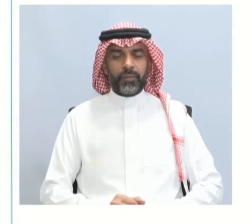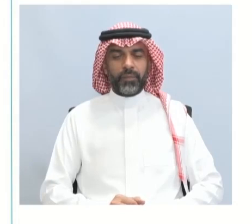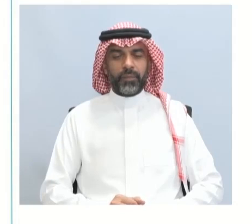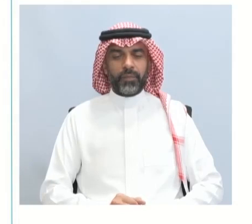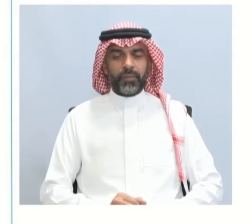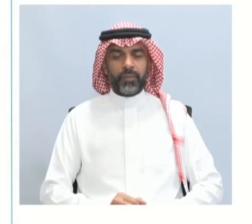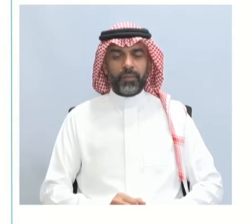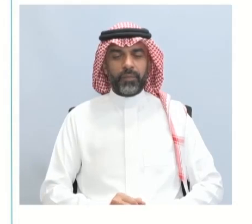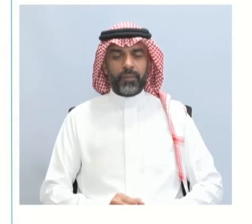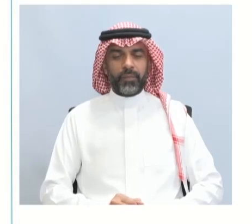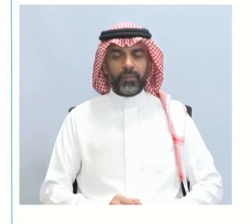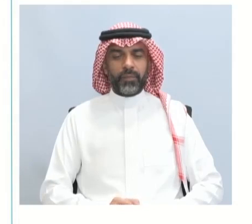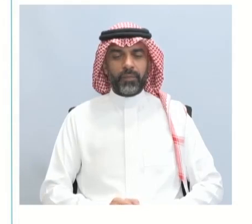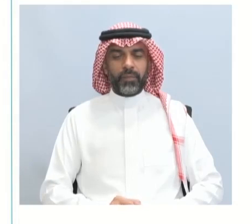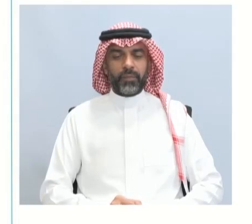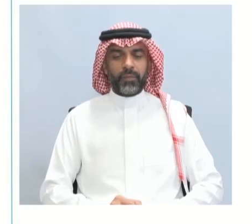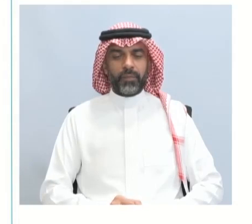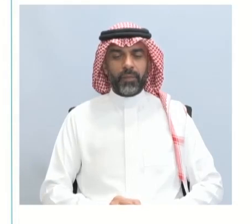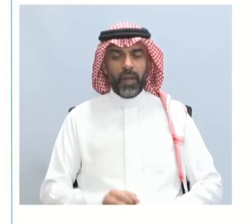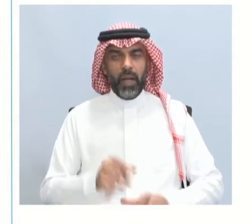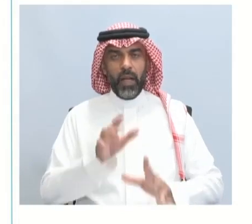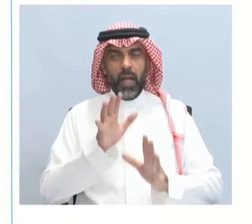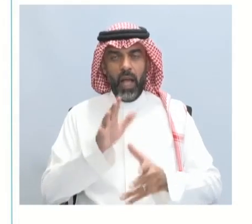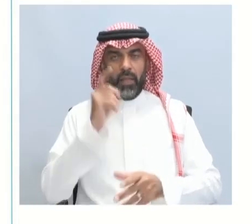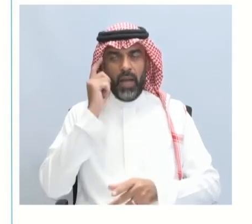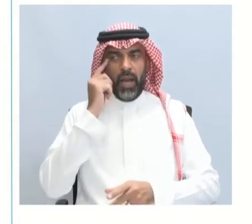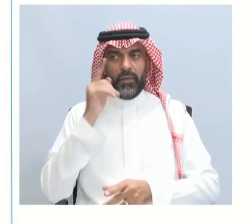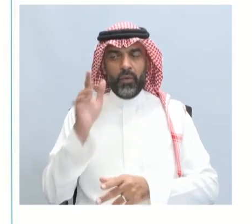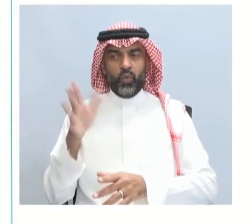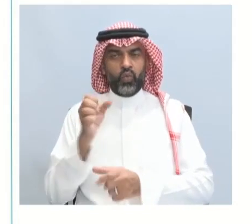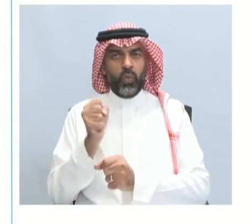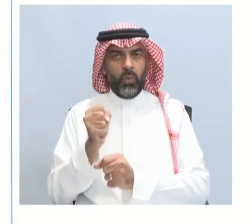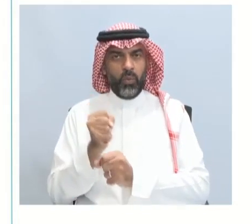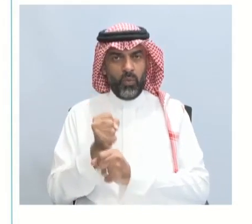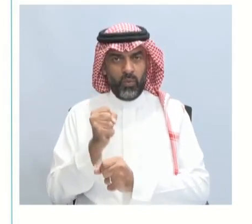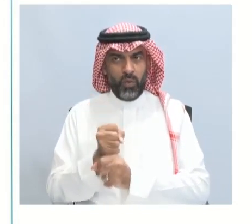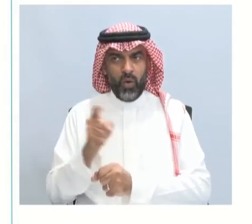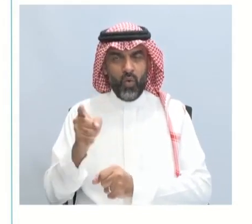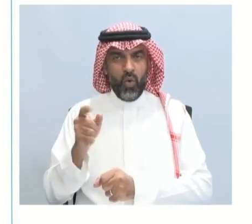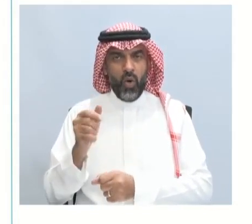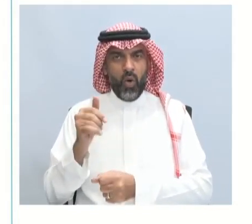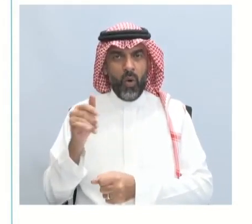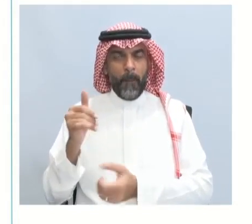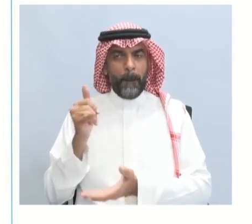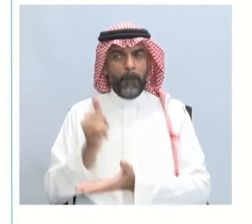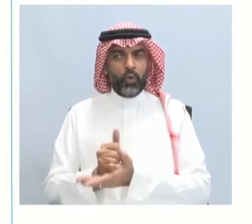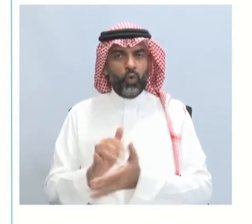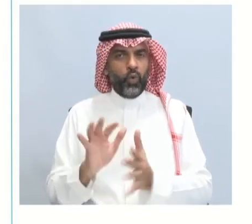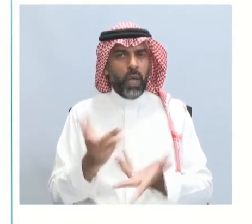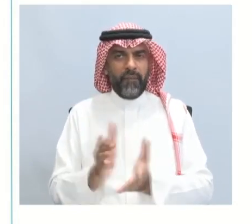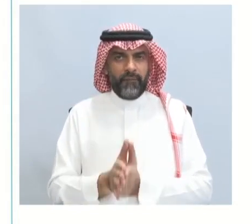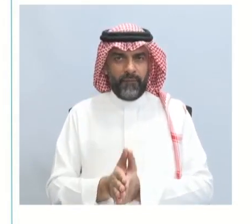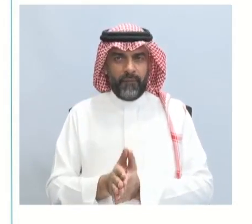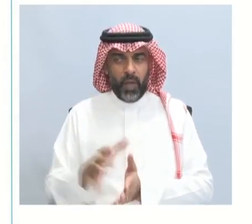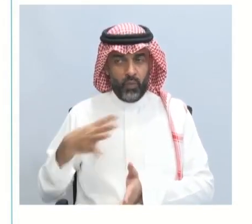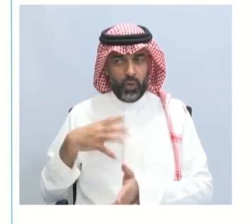ومعرفته هل هو عمل ميداني اذا لابد ان تعرف طبيعه او مسؤوليات مديرك لكي تساعده لابد ان تعرف ما هي طبيعه